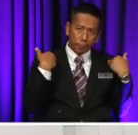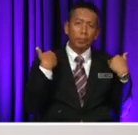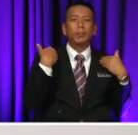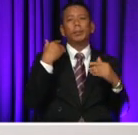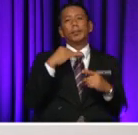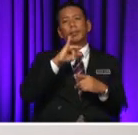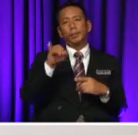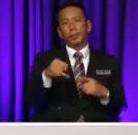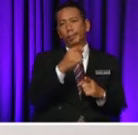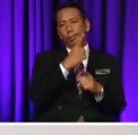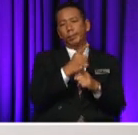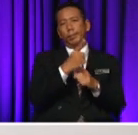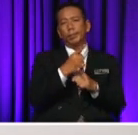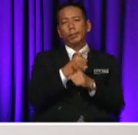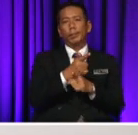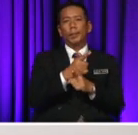cantik